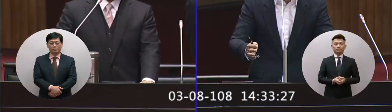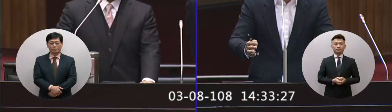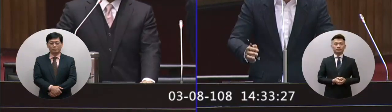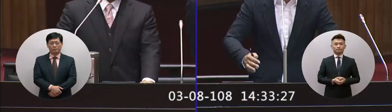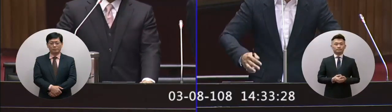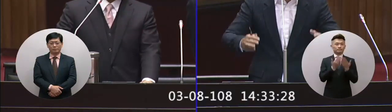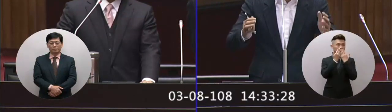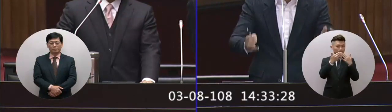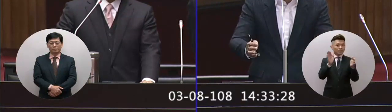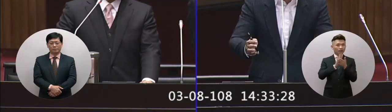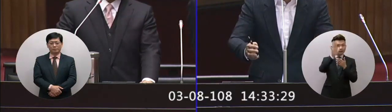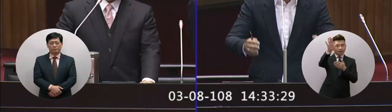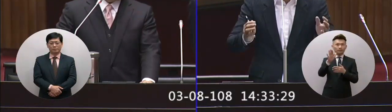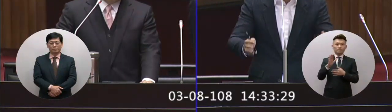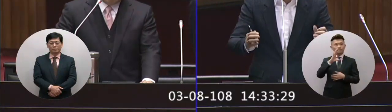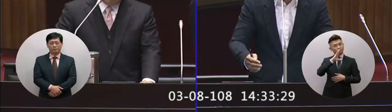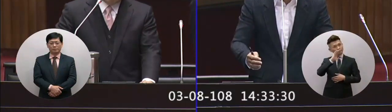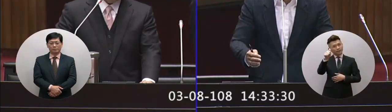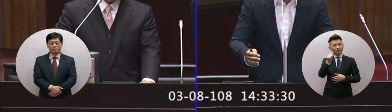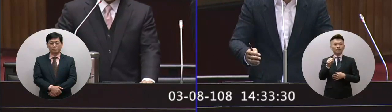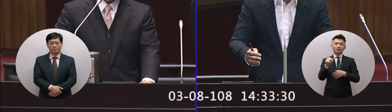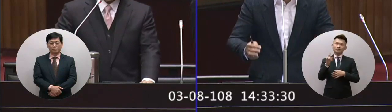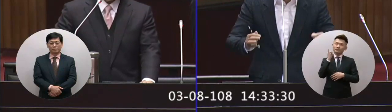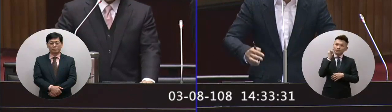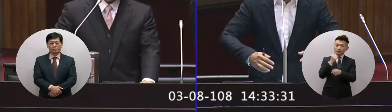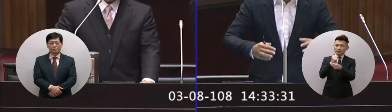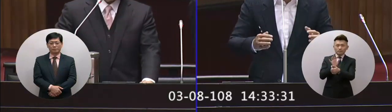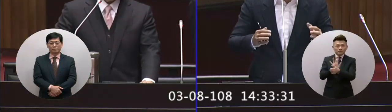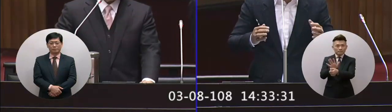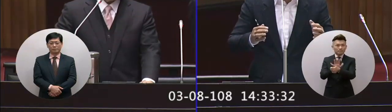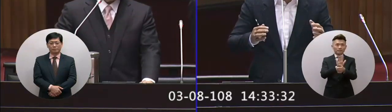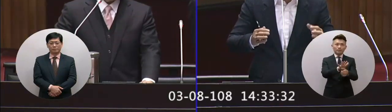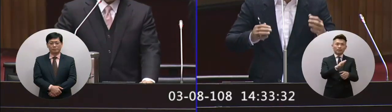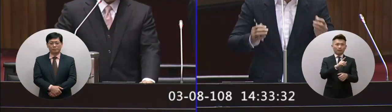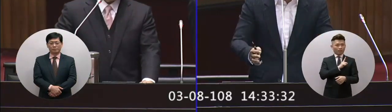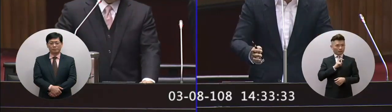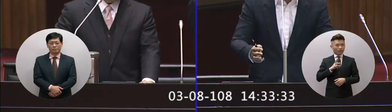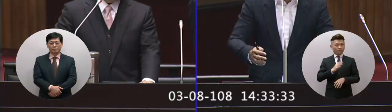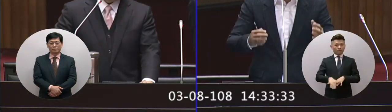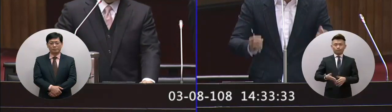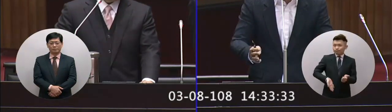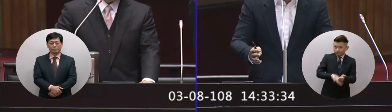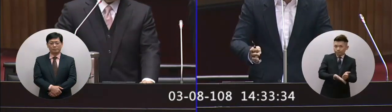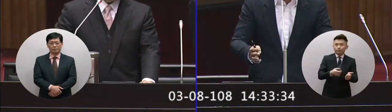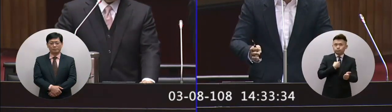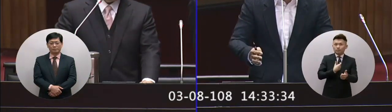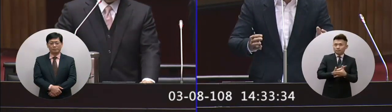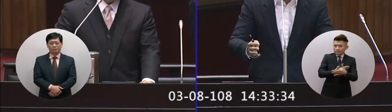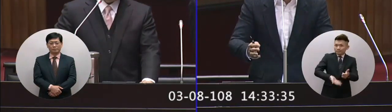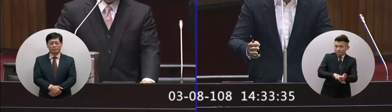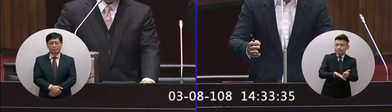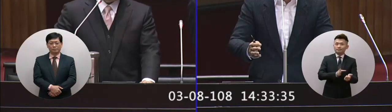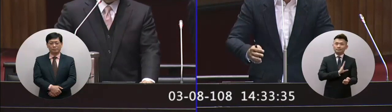放學以後還會幫他媽媽盜做執行所以我們對這些農家主題我們來鼓勵我們來將來